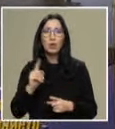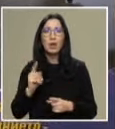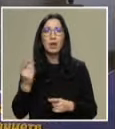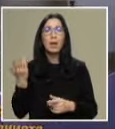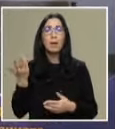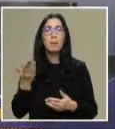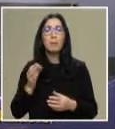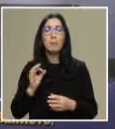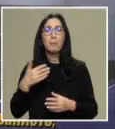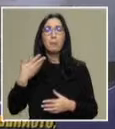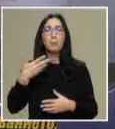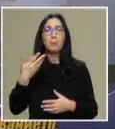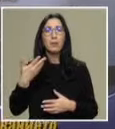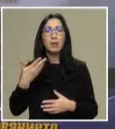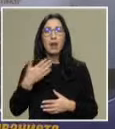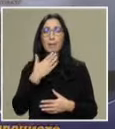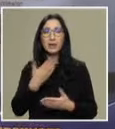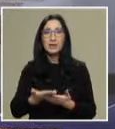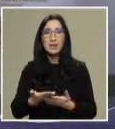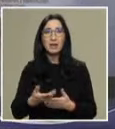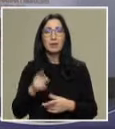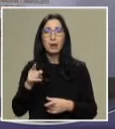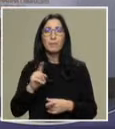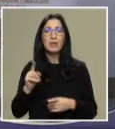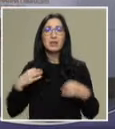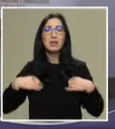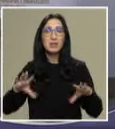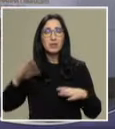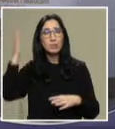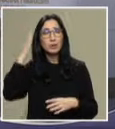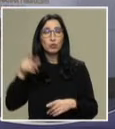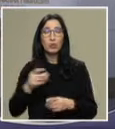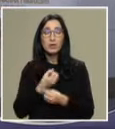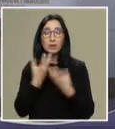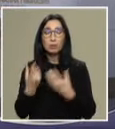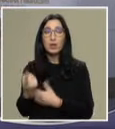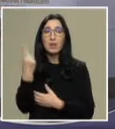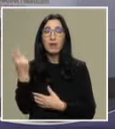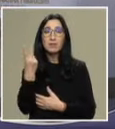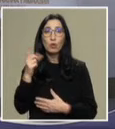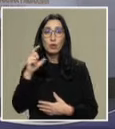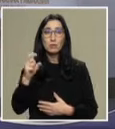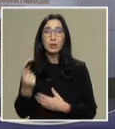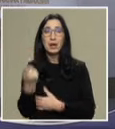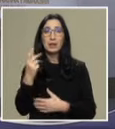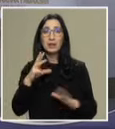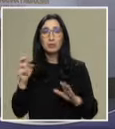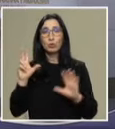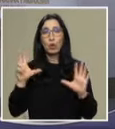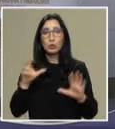призната официално и не е била независима държава. Това се случва на 22 септември 1908 година.